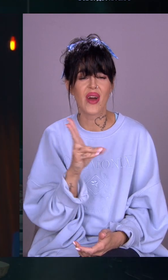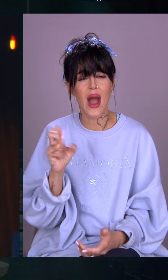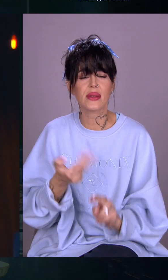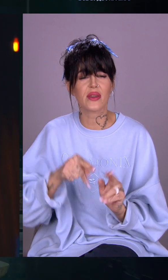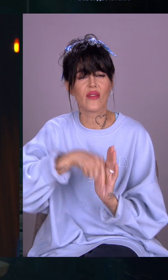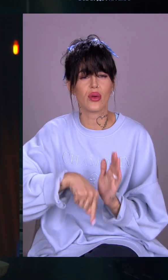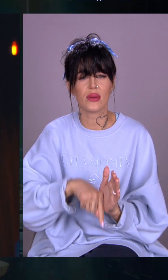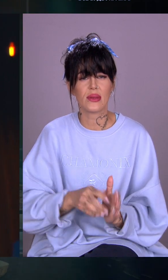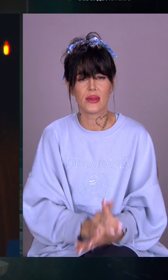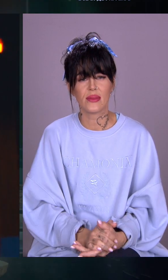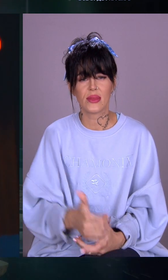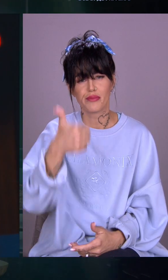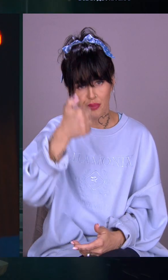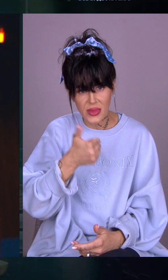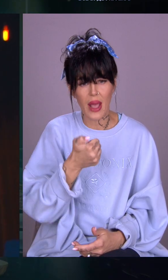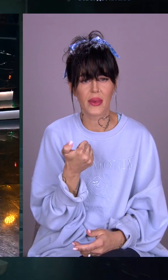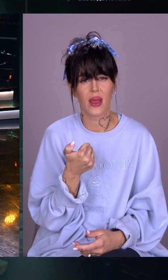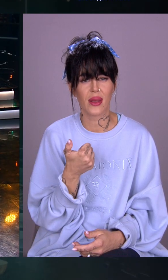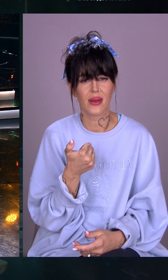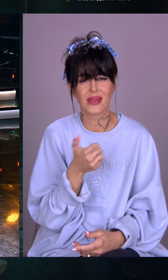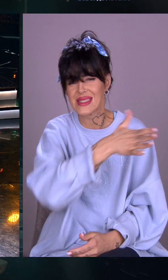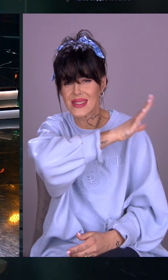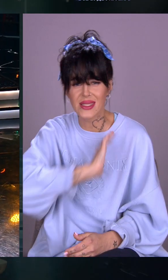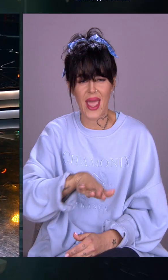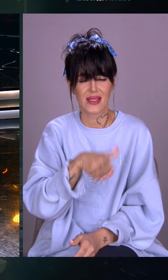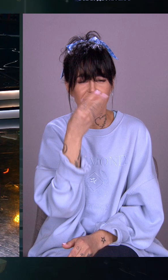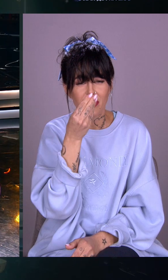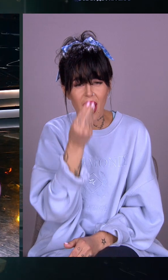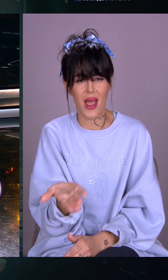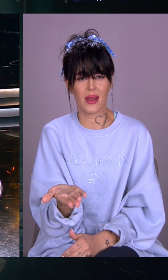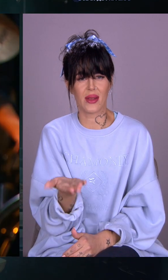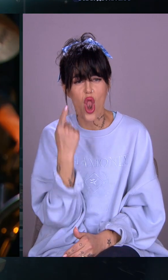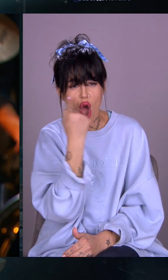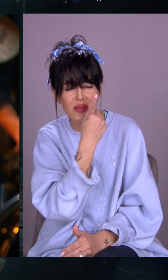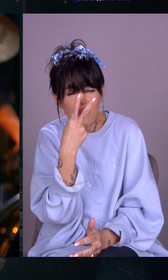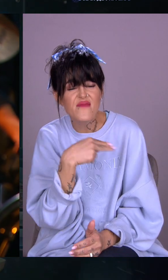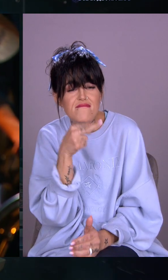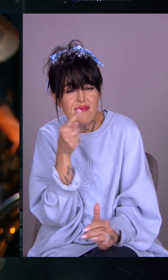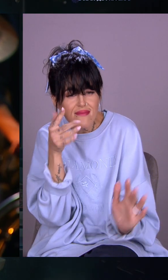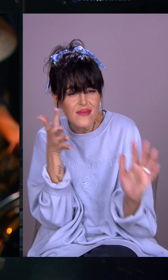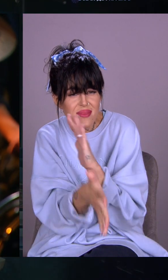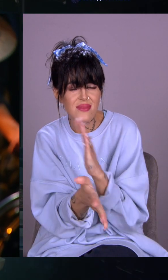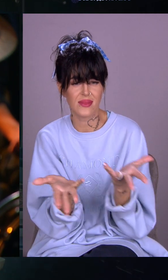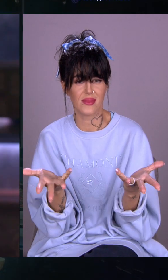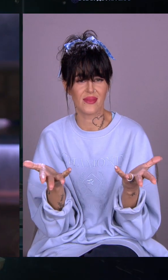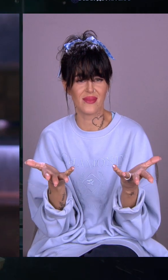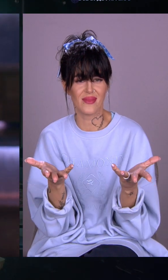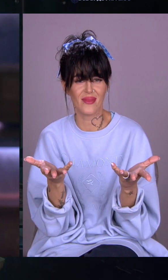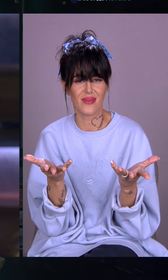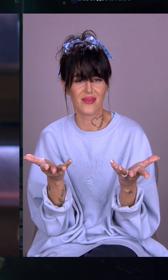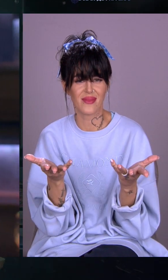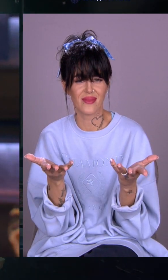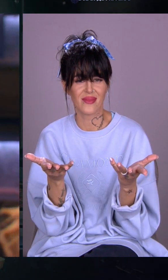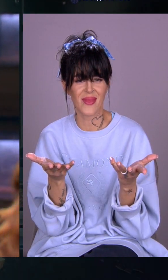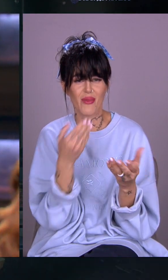Носовичок. Даже запальничка, короче. Та ні, він же ж сказав, ні. По очах дивись. Ні. Носовичок. Як та миша на